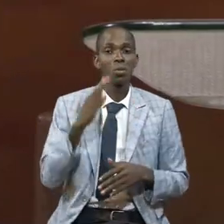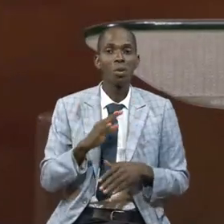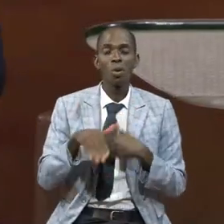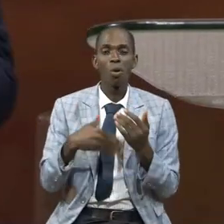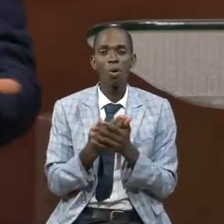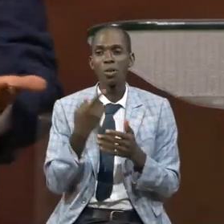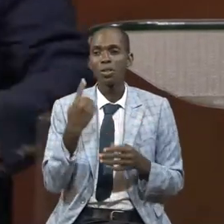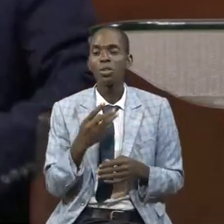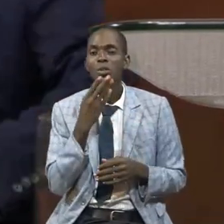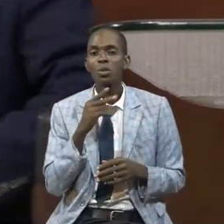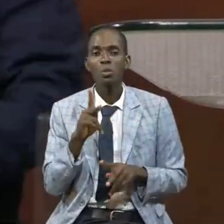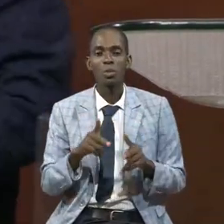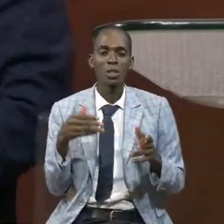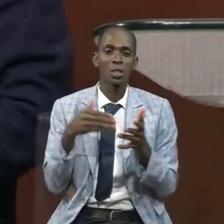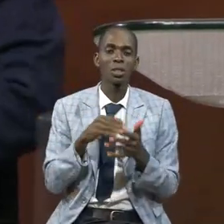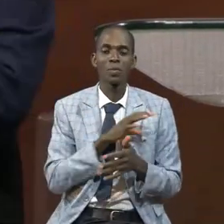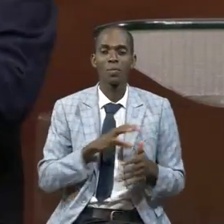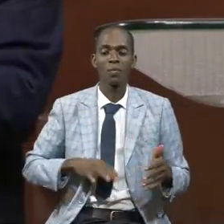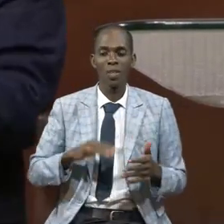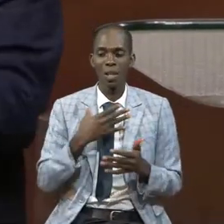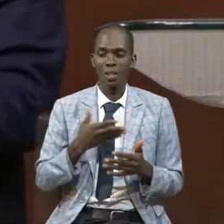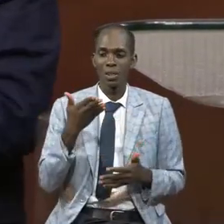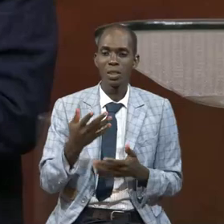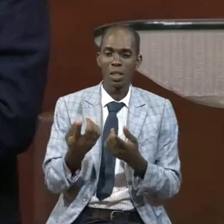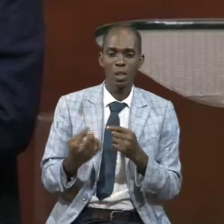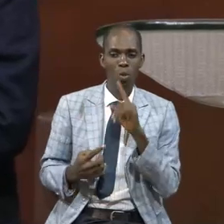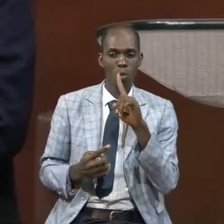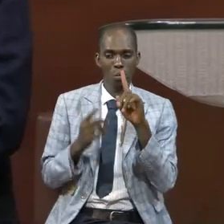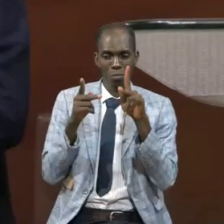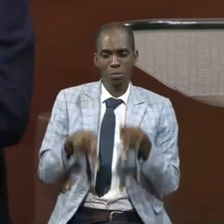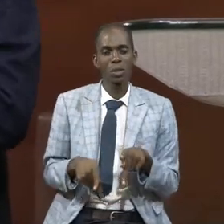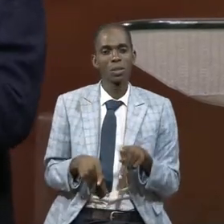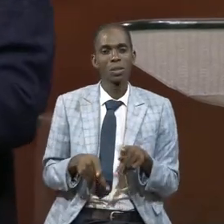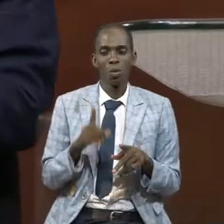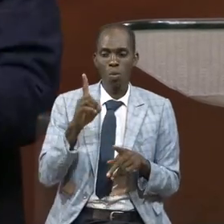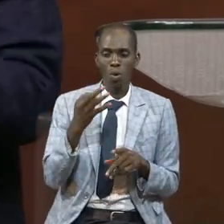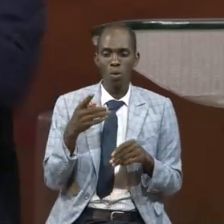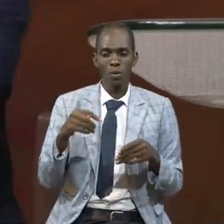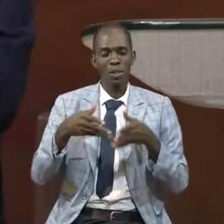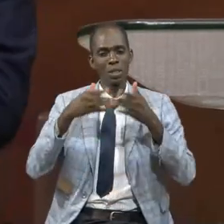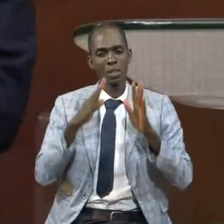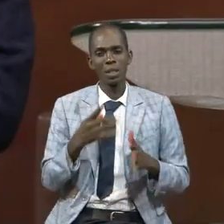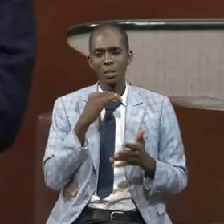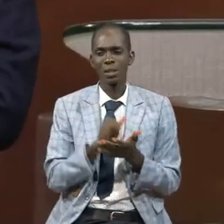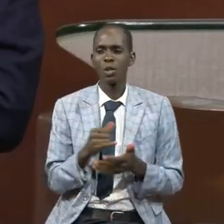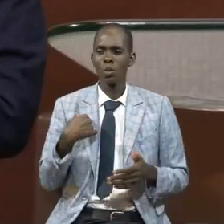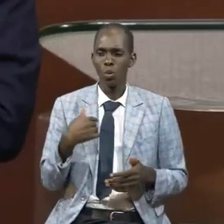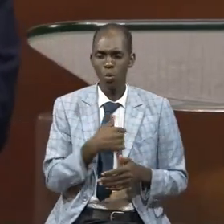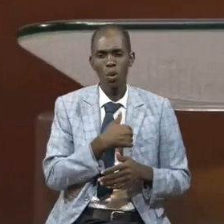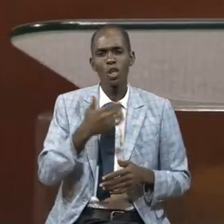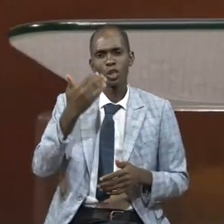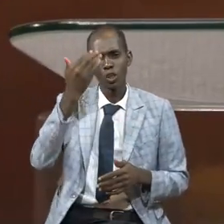tout le Sanhédrin était contre Christ. Et voici l'un d'eux. Et voici l'un de leurs chefs. Et il dit, nous